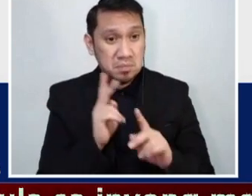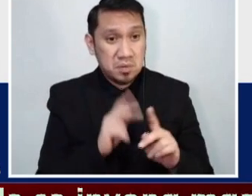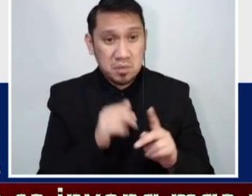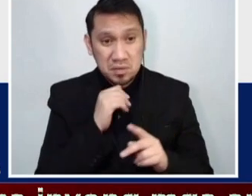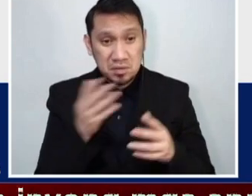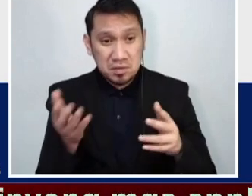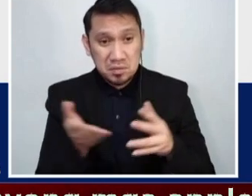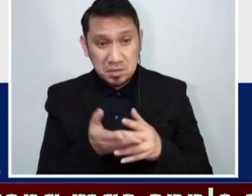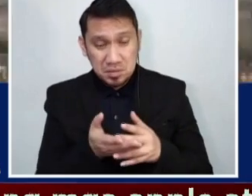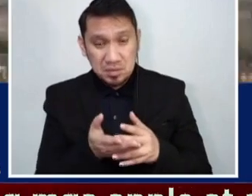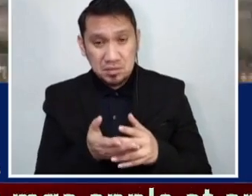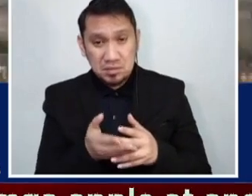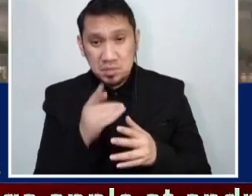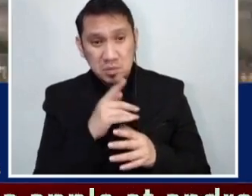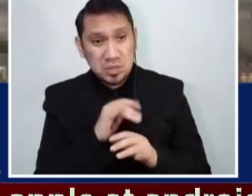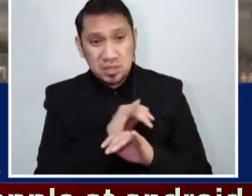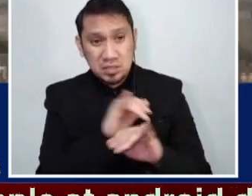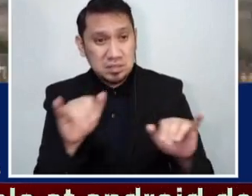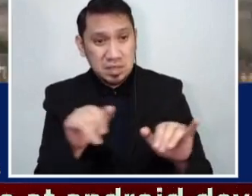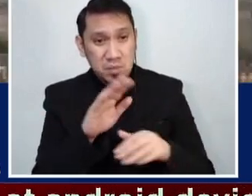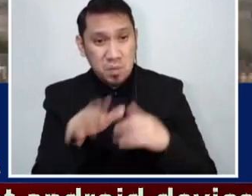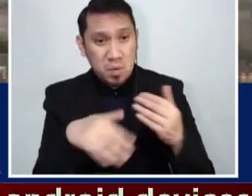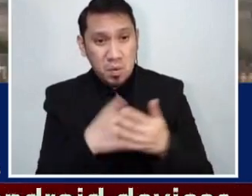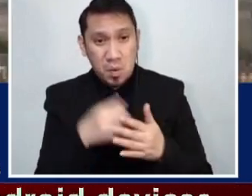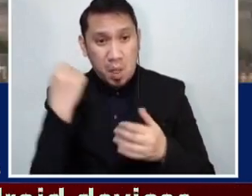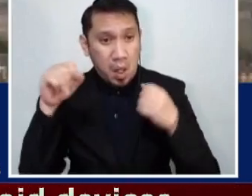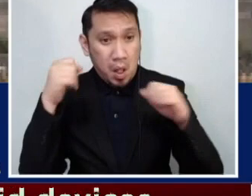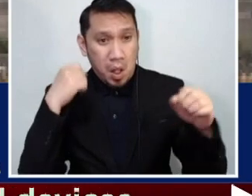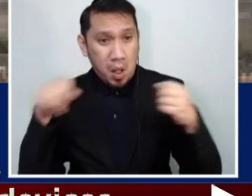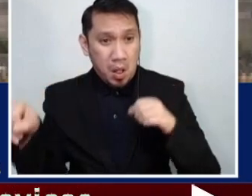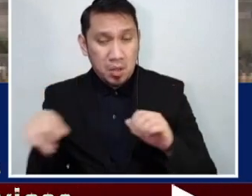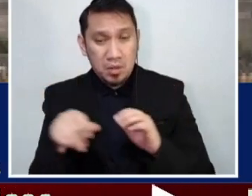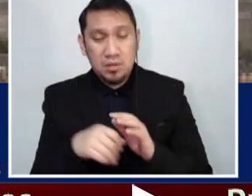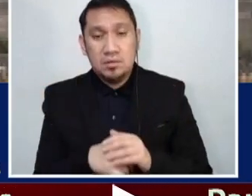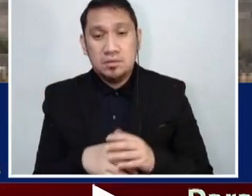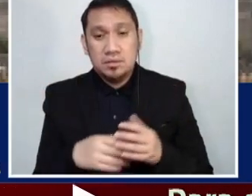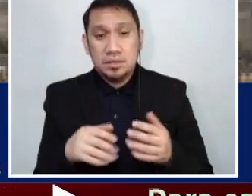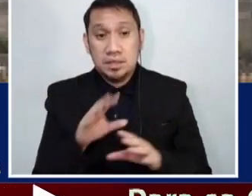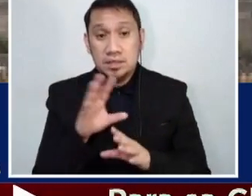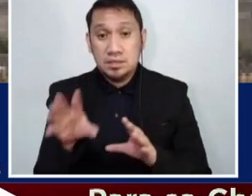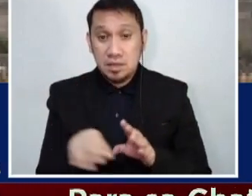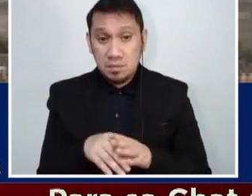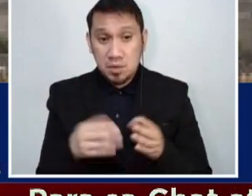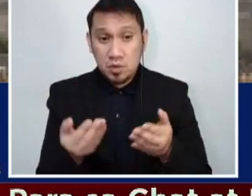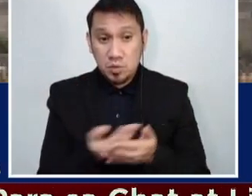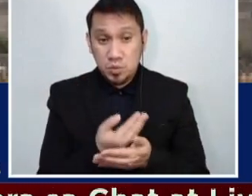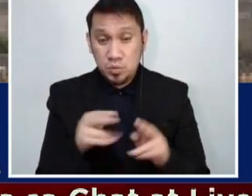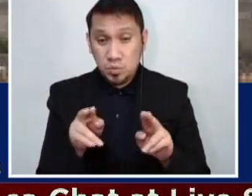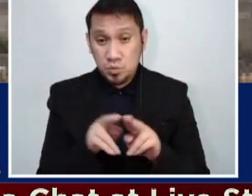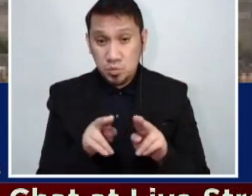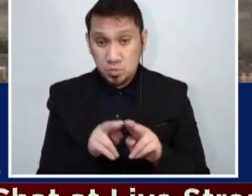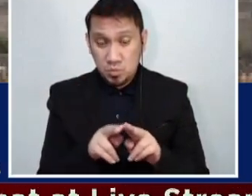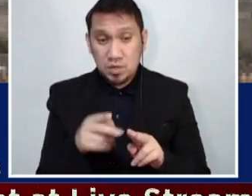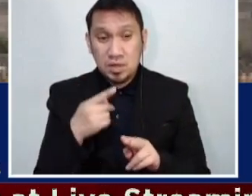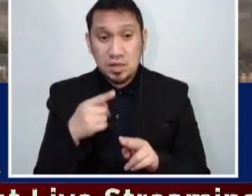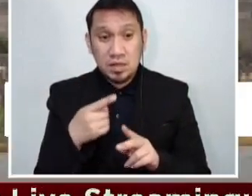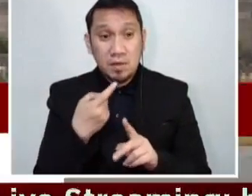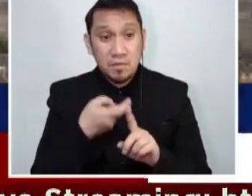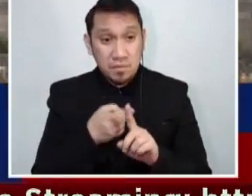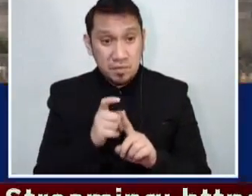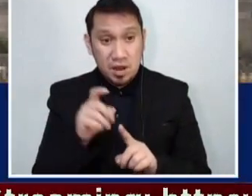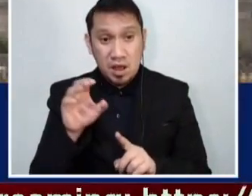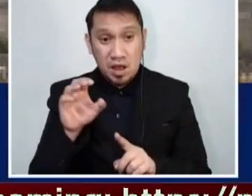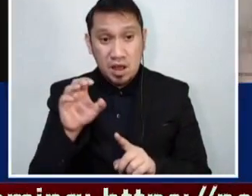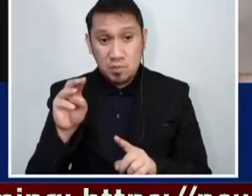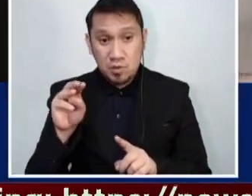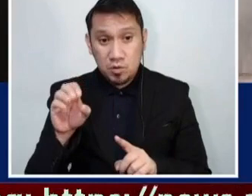kasi sila rin lumalabag. Bahagi ng new normal campaign guidelines na ipinapatupad ng COMELEC,